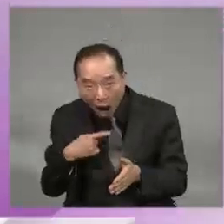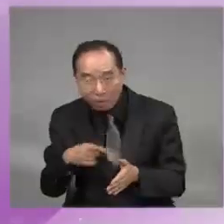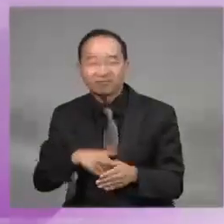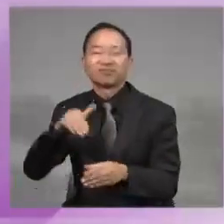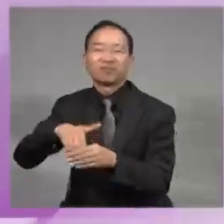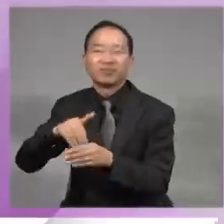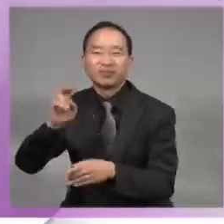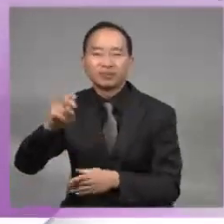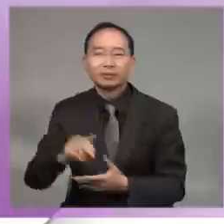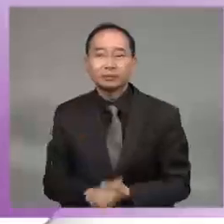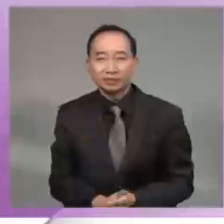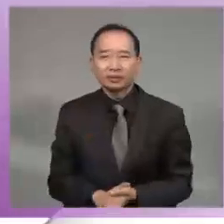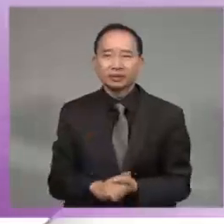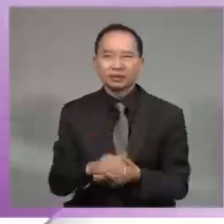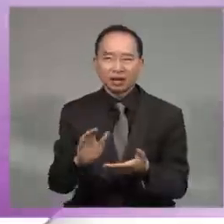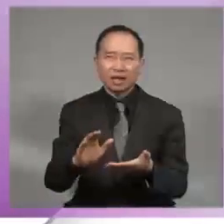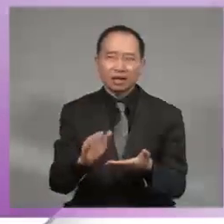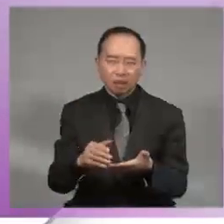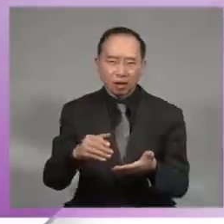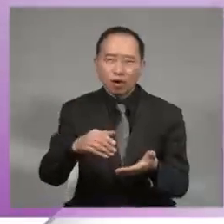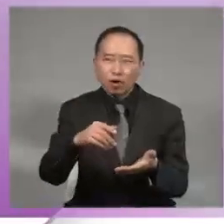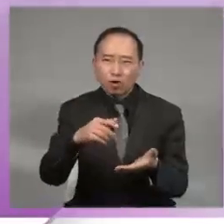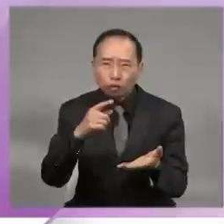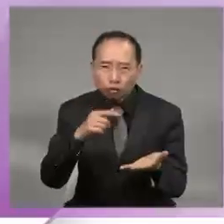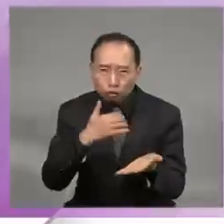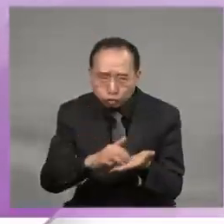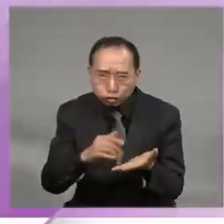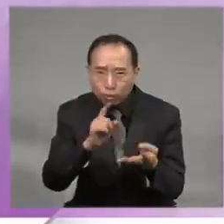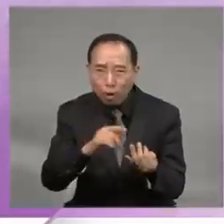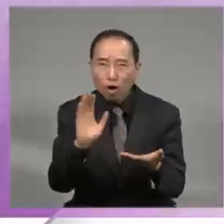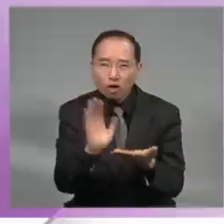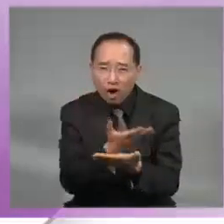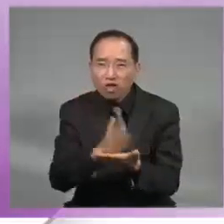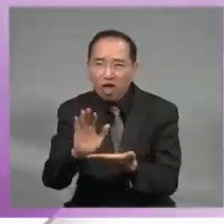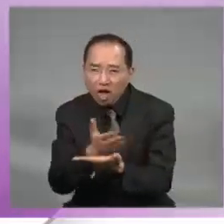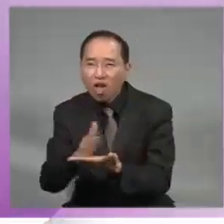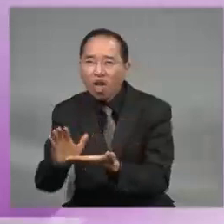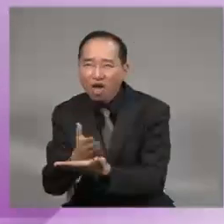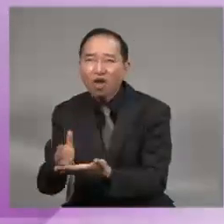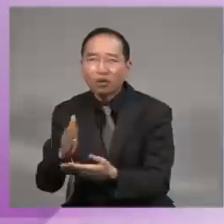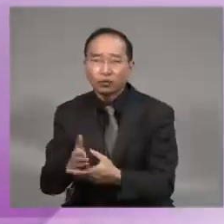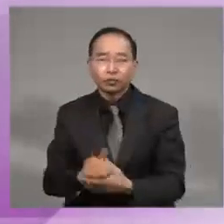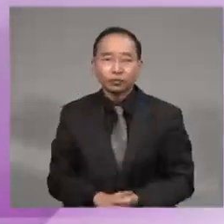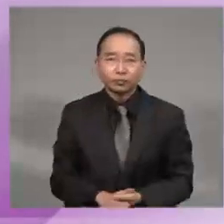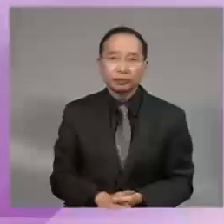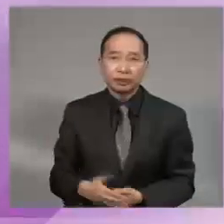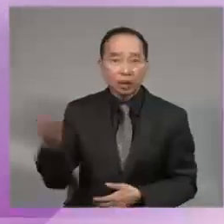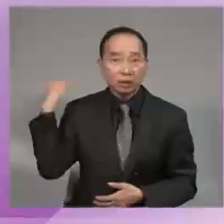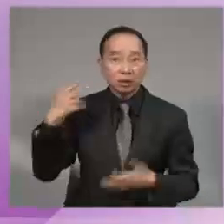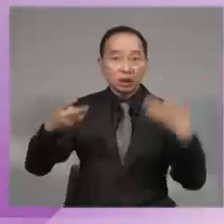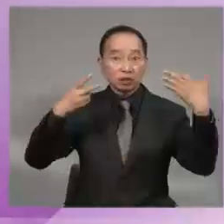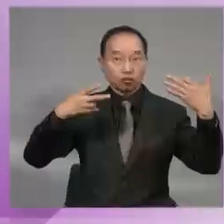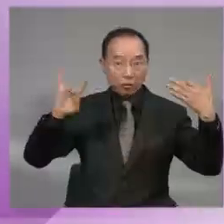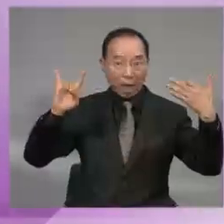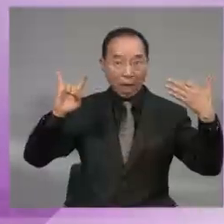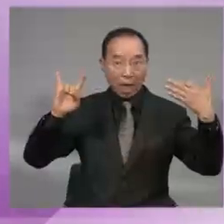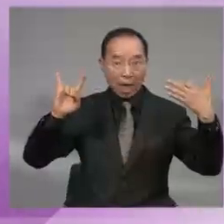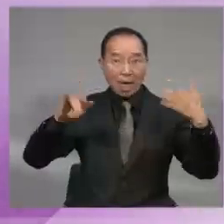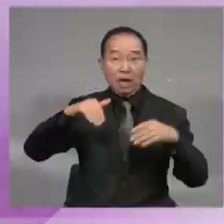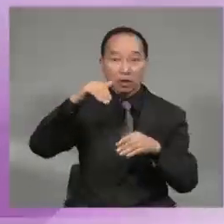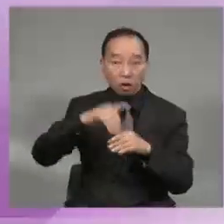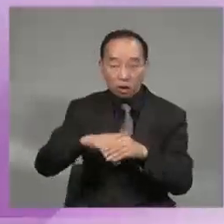것 같고 아까 우리 저 전달을 좀 해드렸습니다만은 확실히 19대보다 이번 20대 대통령 선거